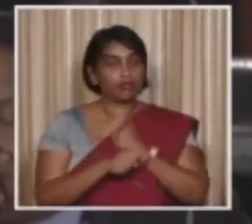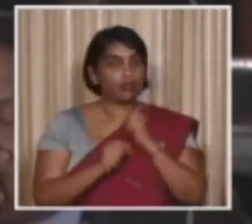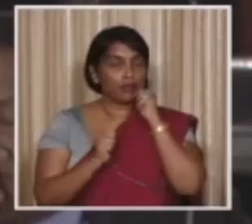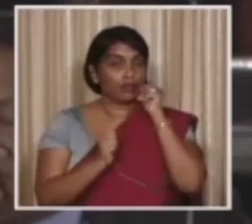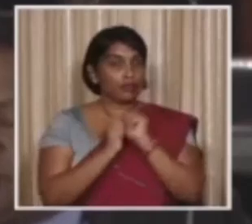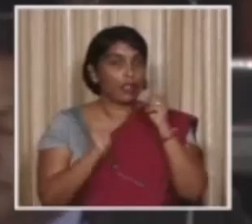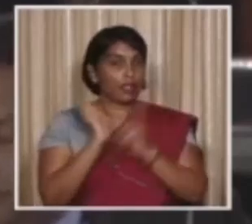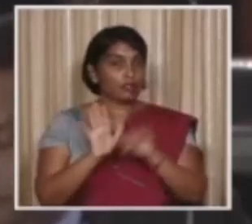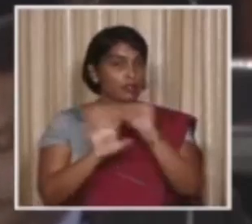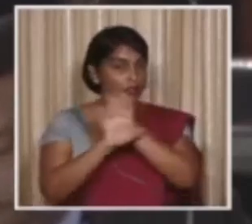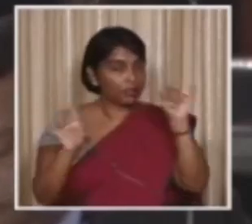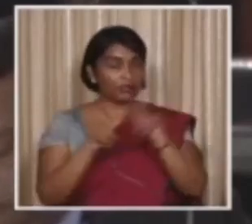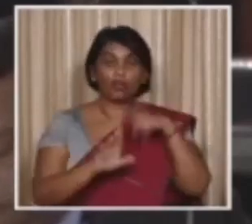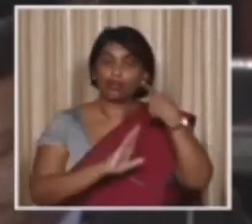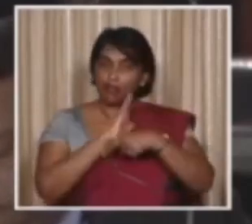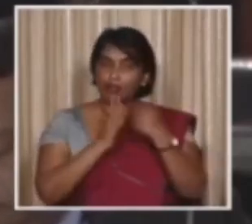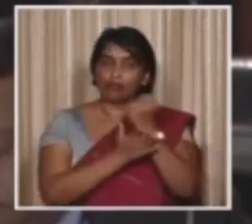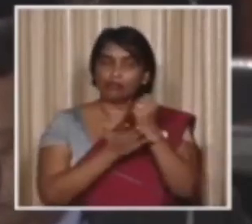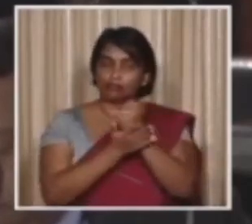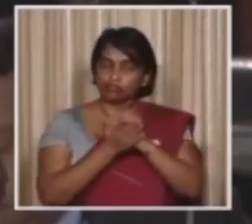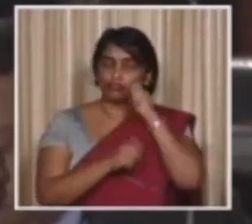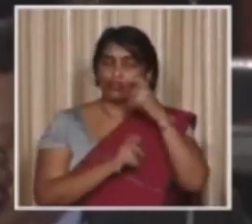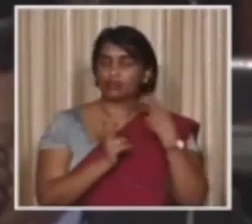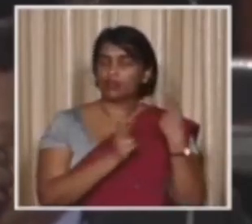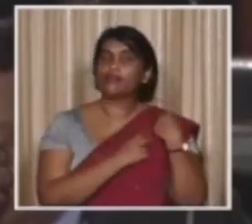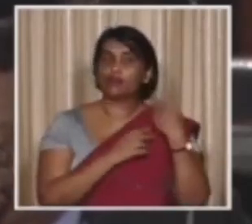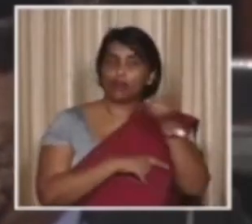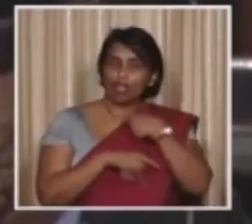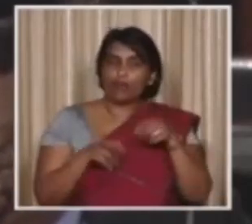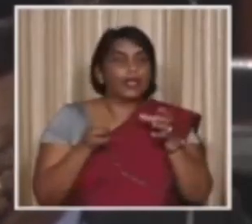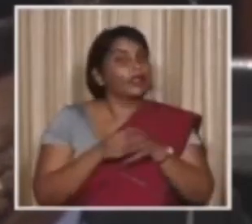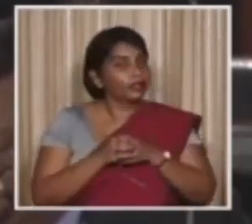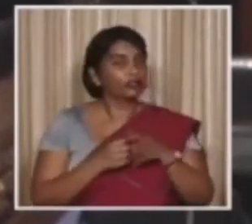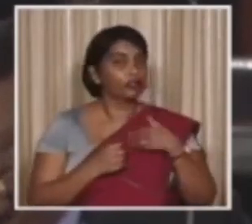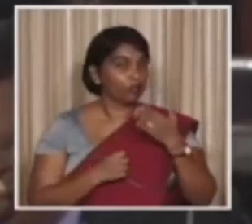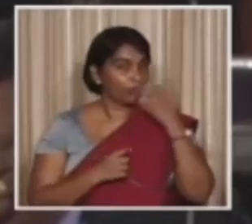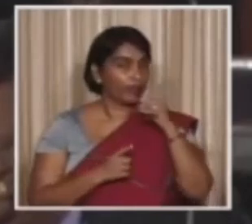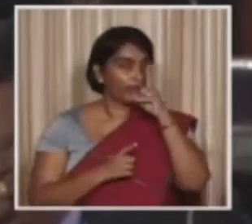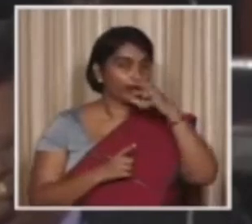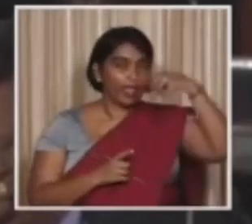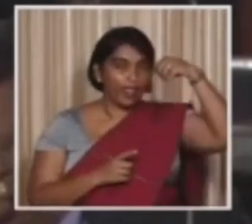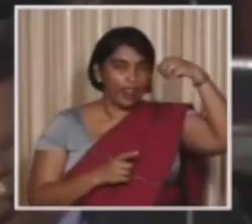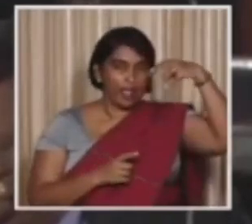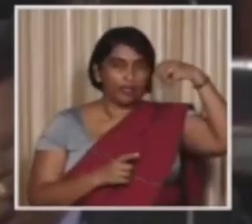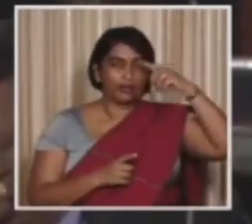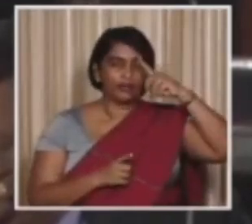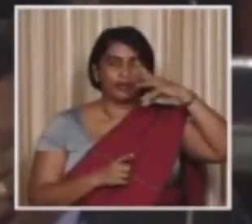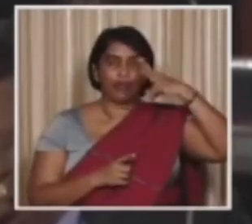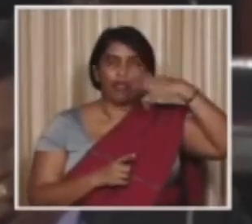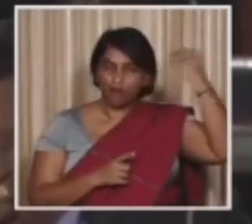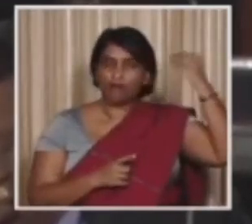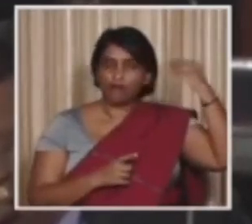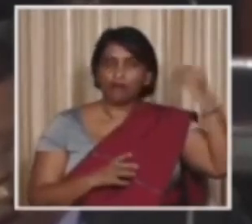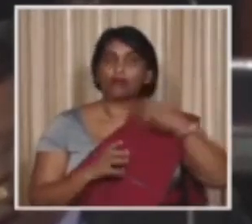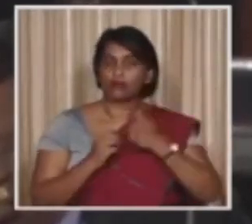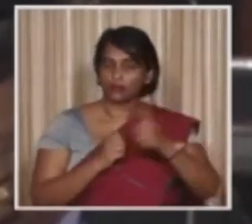ලක්ෂදාසිය වගේම මුළු රටේ ජනතාවටම තියෙන විශාල වගකීමක්. අපි ඔක්කොම එකහුවලා අපිට පුළුවන් නම් එක ලයිට් එකක් දවසට වැඩිපුර පාවිච්චි කරලා නිවන්න. ඒක